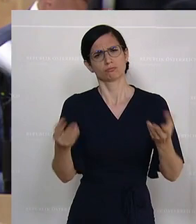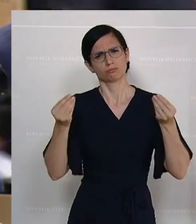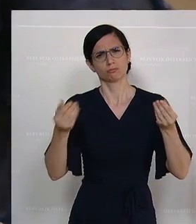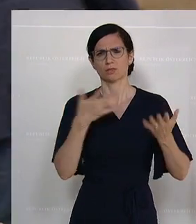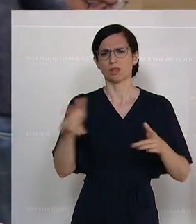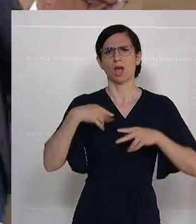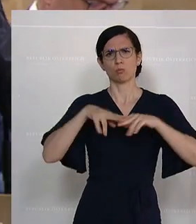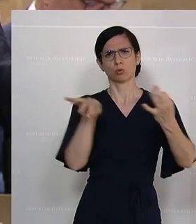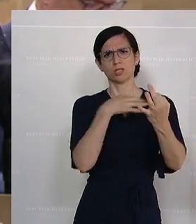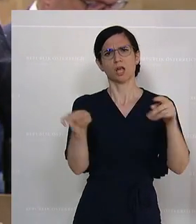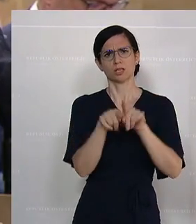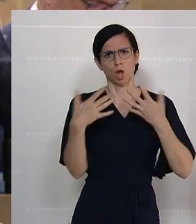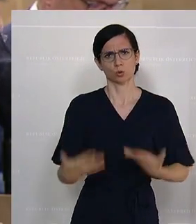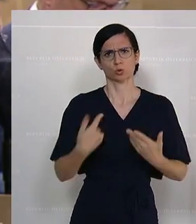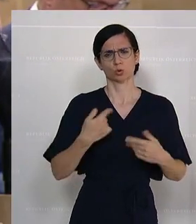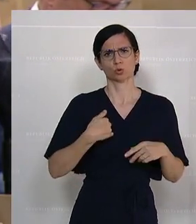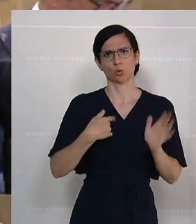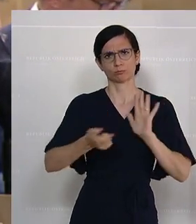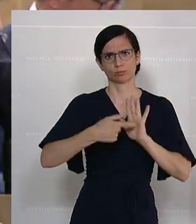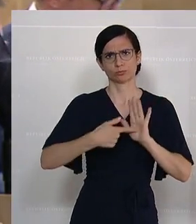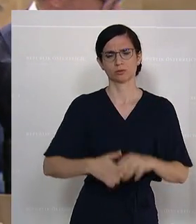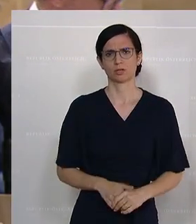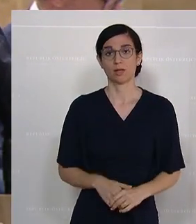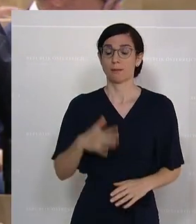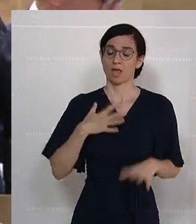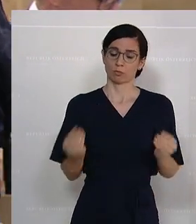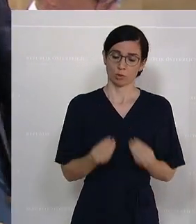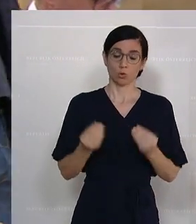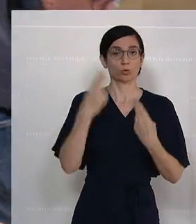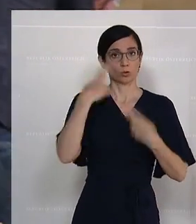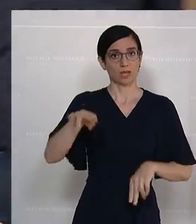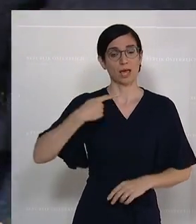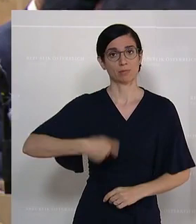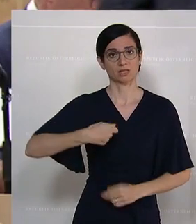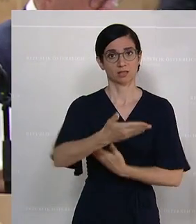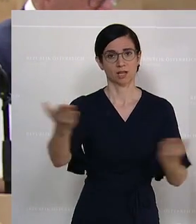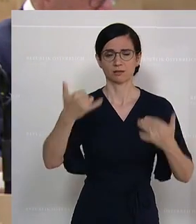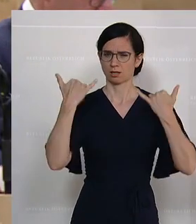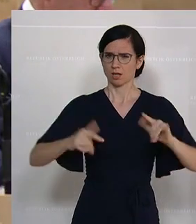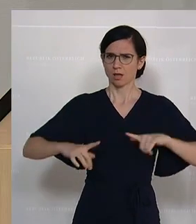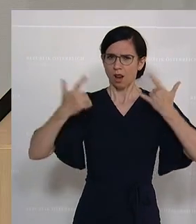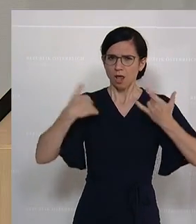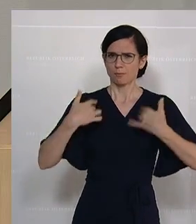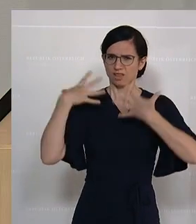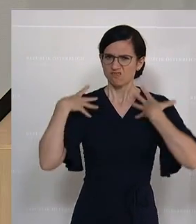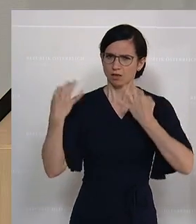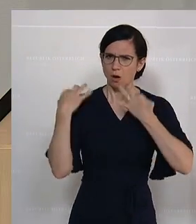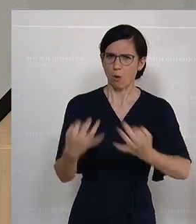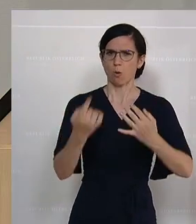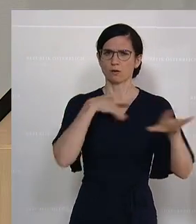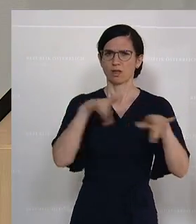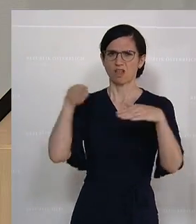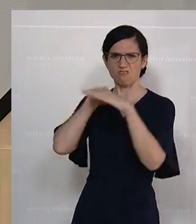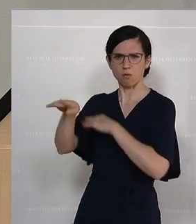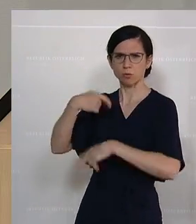österreichischen bundeskanzler gelten und jetzt zu einer begründung herr präsident wir erleben jetzt zum wiederholten male eine